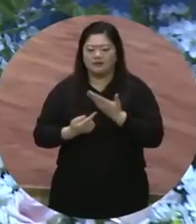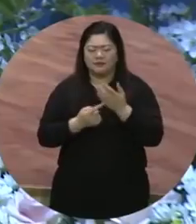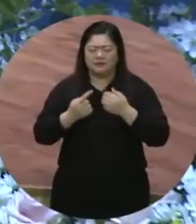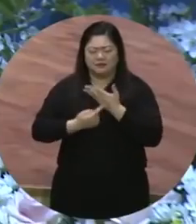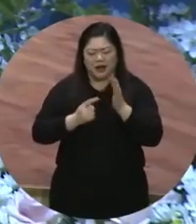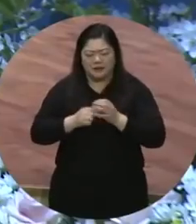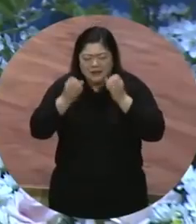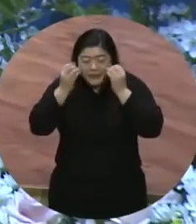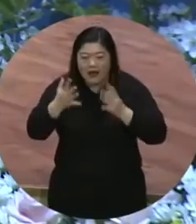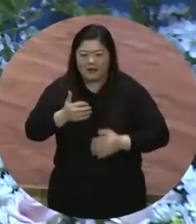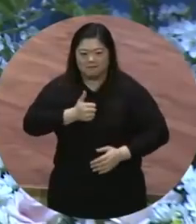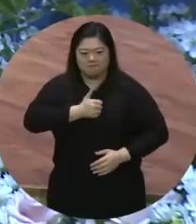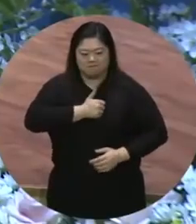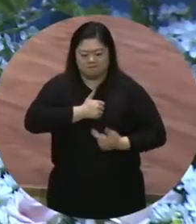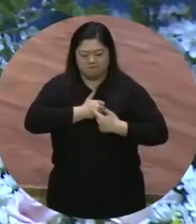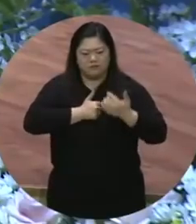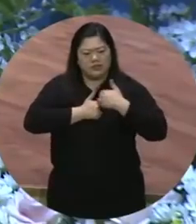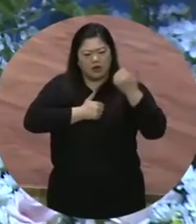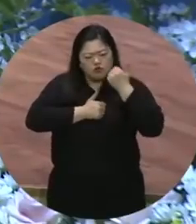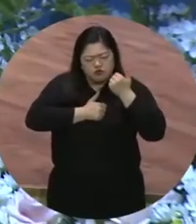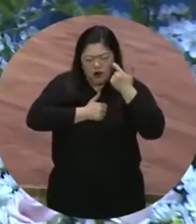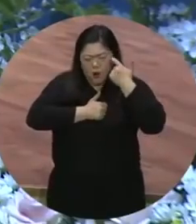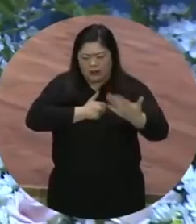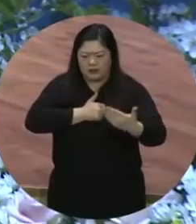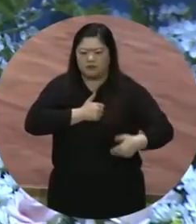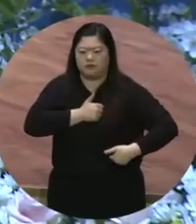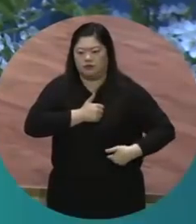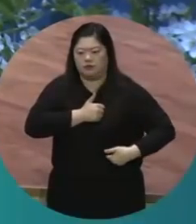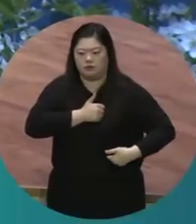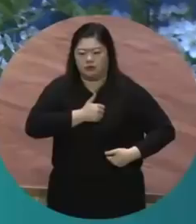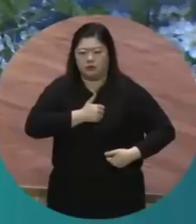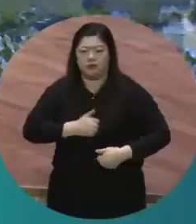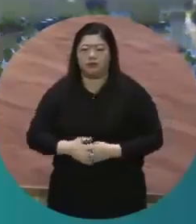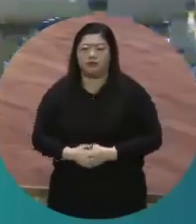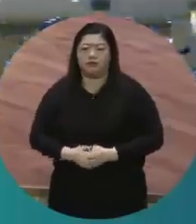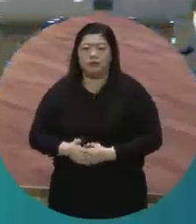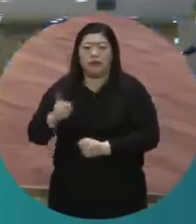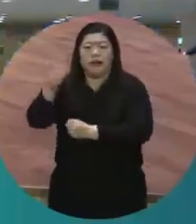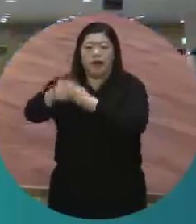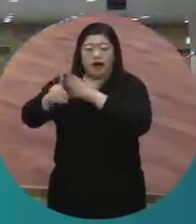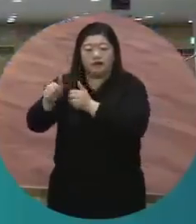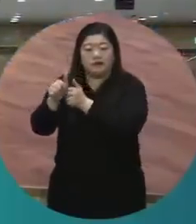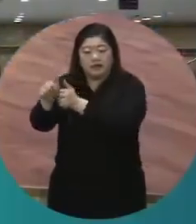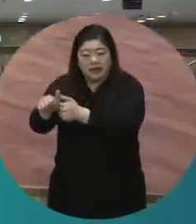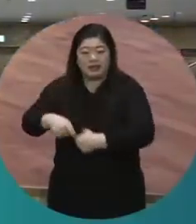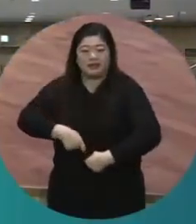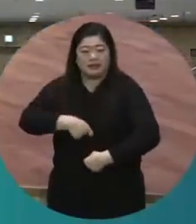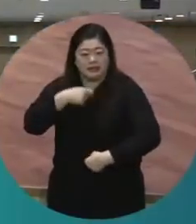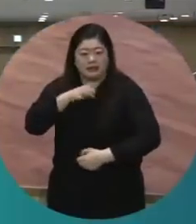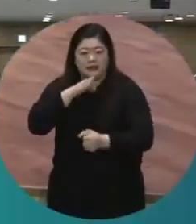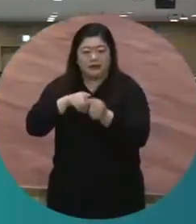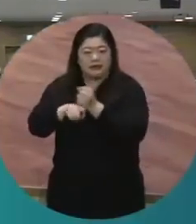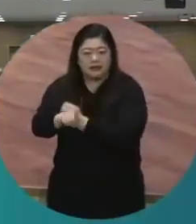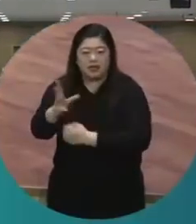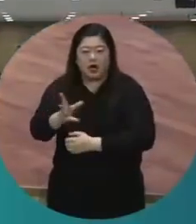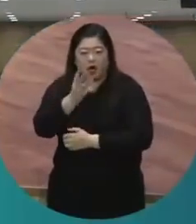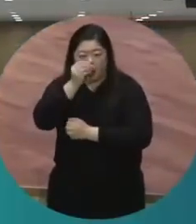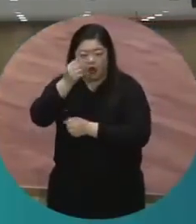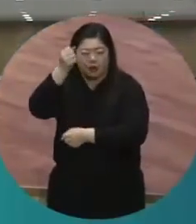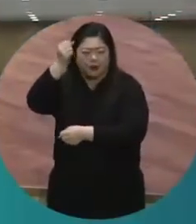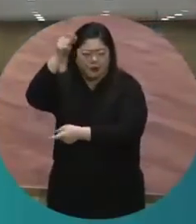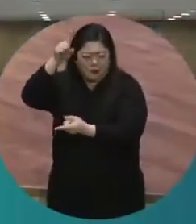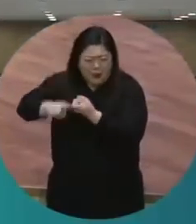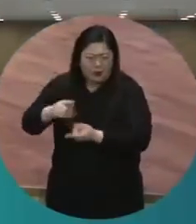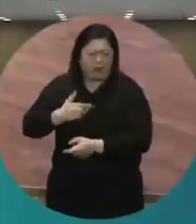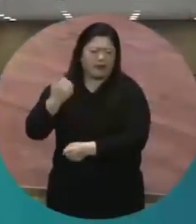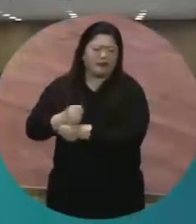새로운 정체성. 에베소 4장 24절에 말씀합니다. 하나님을 따라 의와 진리와 거룩함으로 지으심을 받은